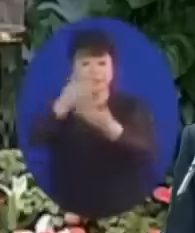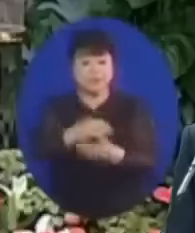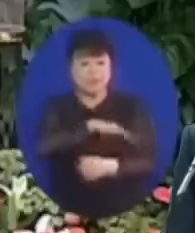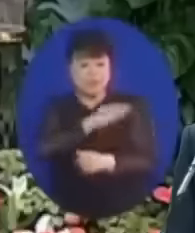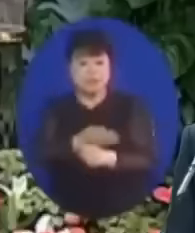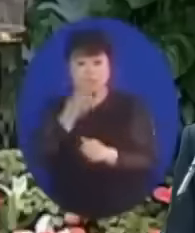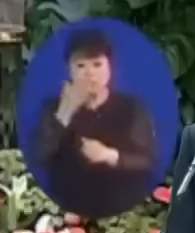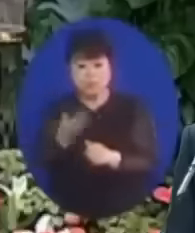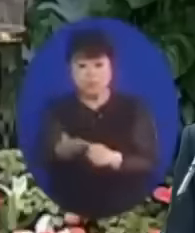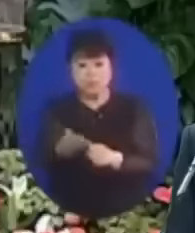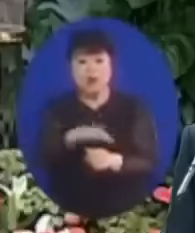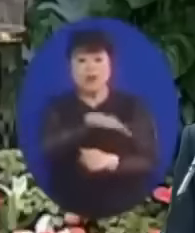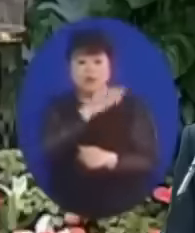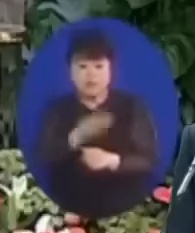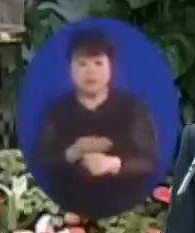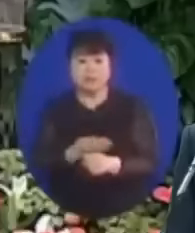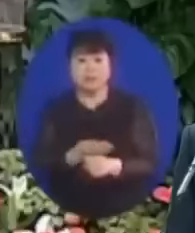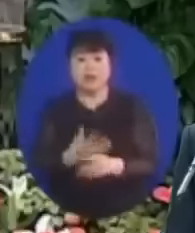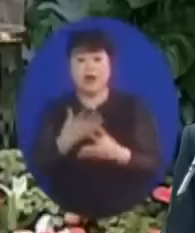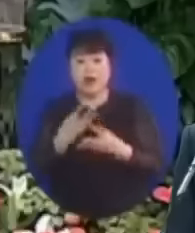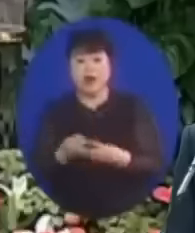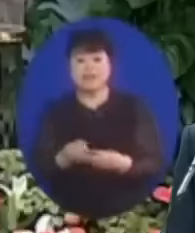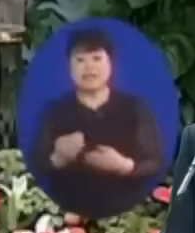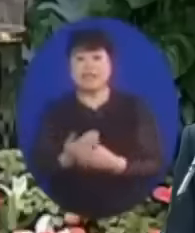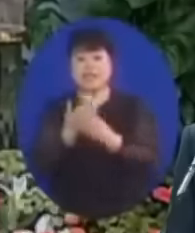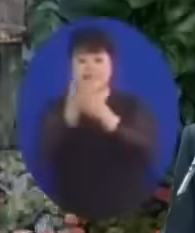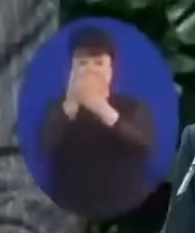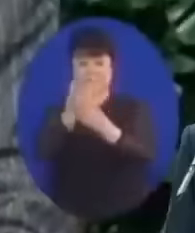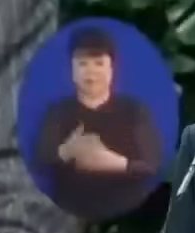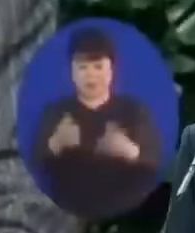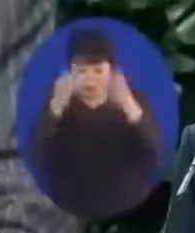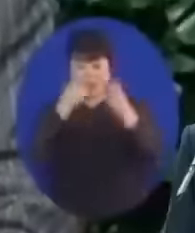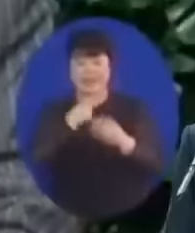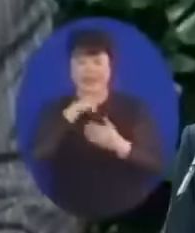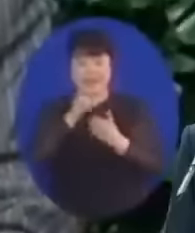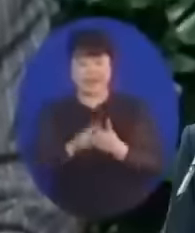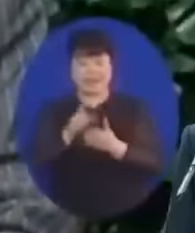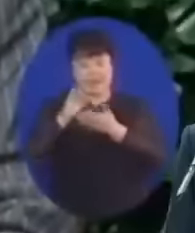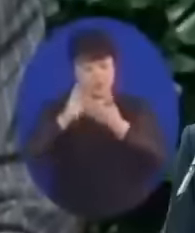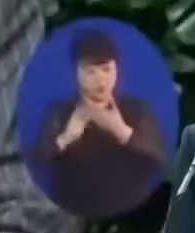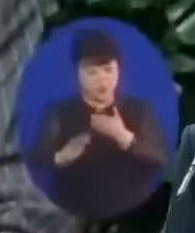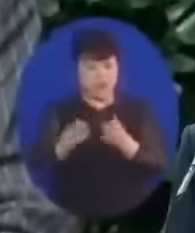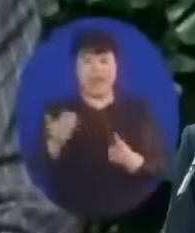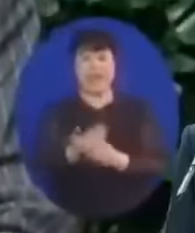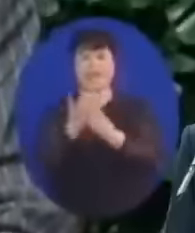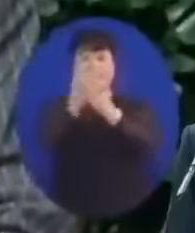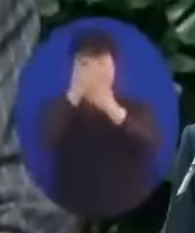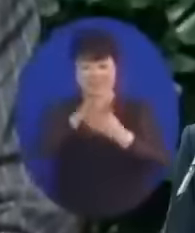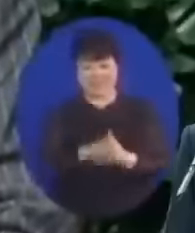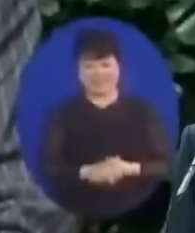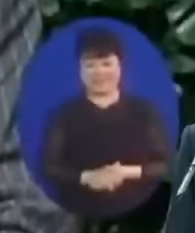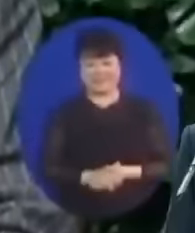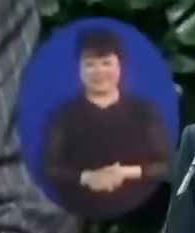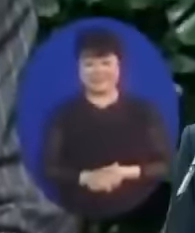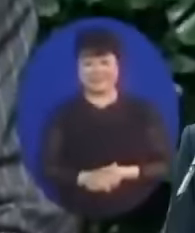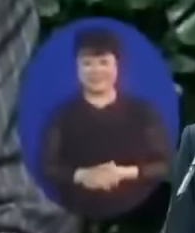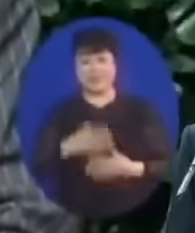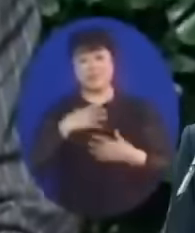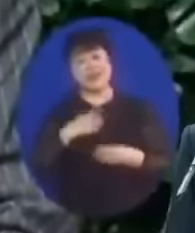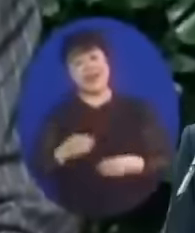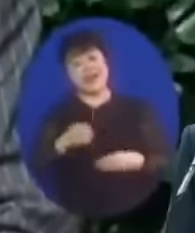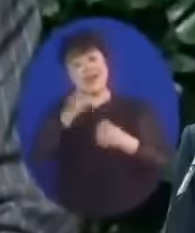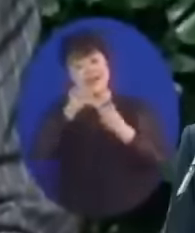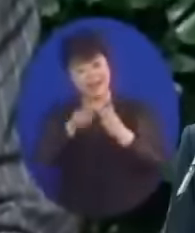능력을 주셨으나 그 능력이 언제 개발되느냐, 고난을 당하고 난 다음에 그 능력이 개발되는 것입니다. 평안할